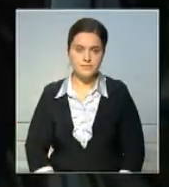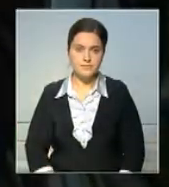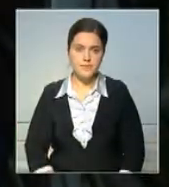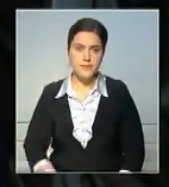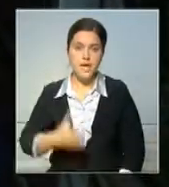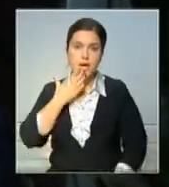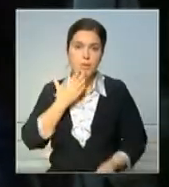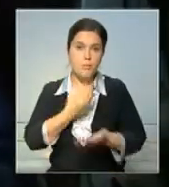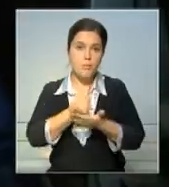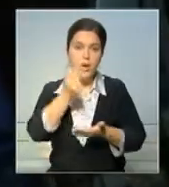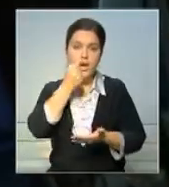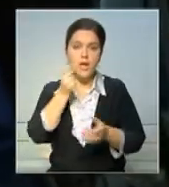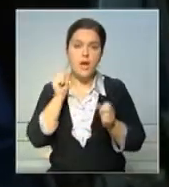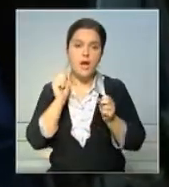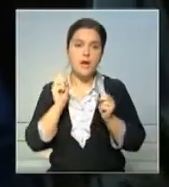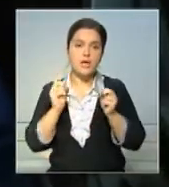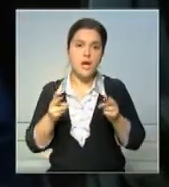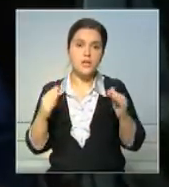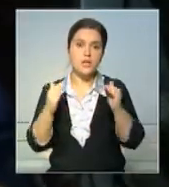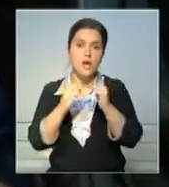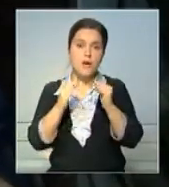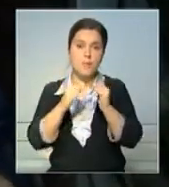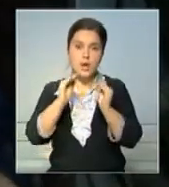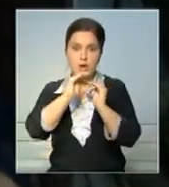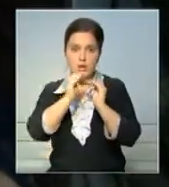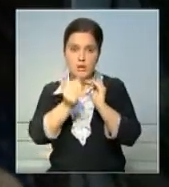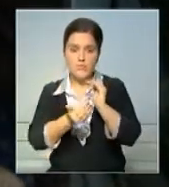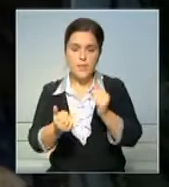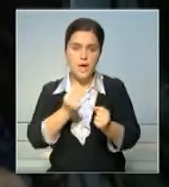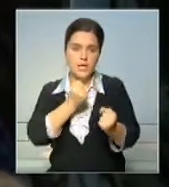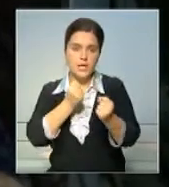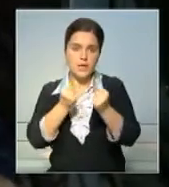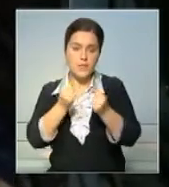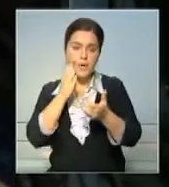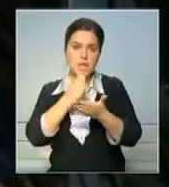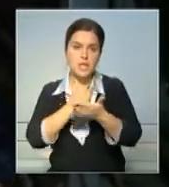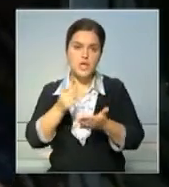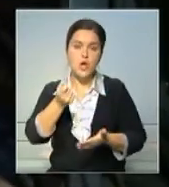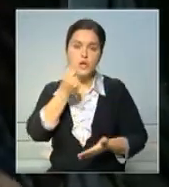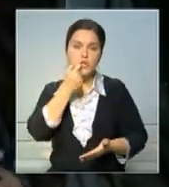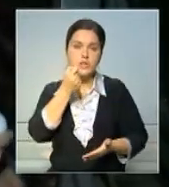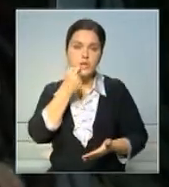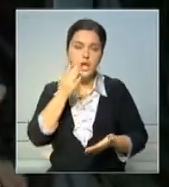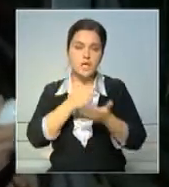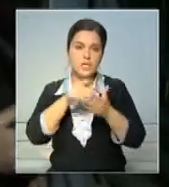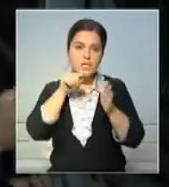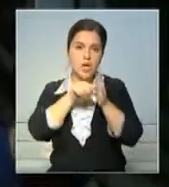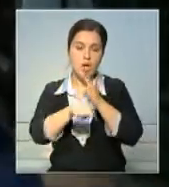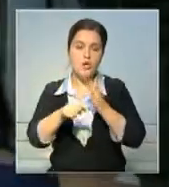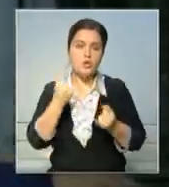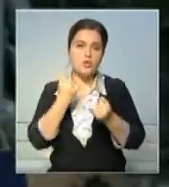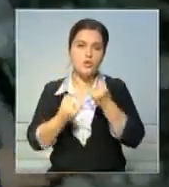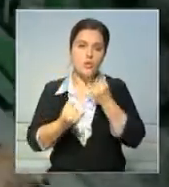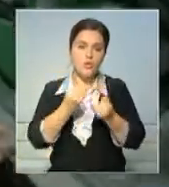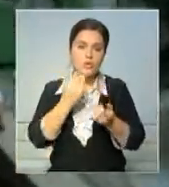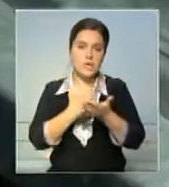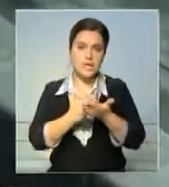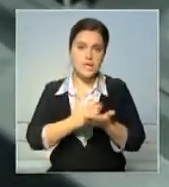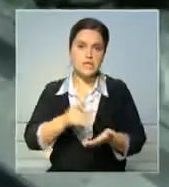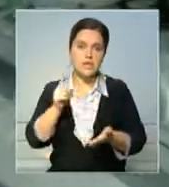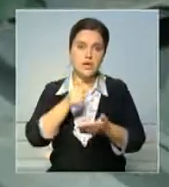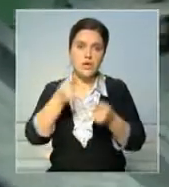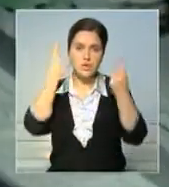Наши яйца как домашние. Скорлупа очень прочная, желток оранжевый. Технолог Александр